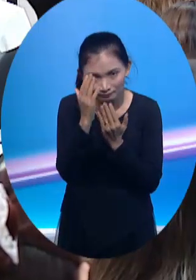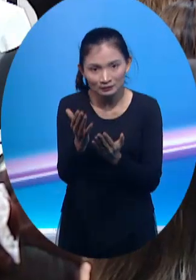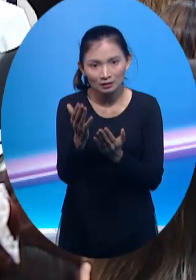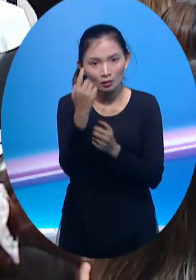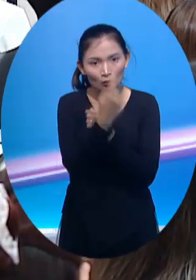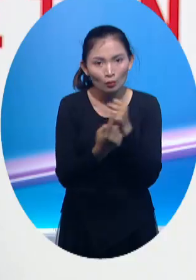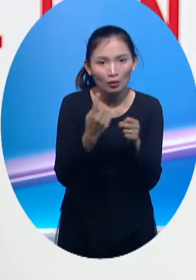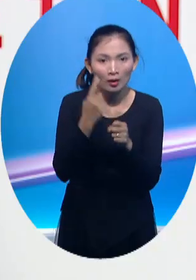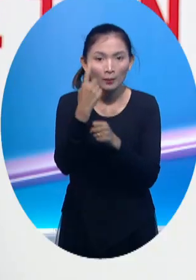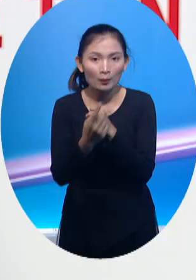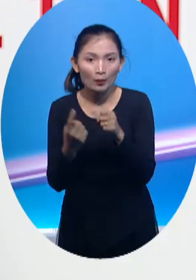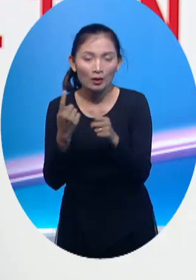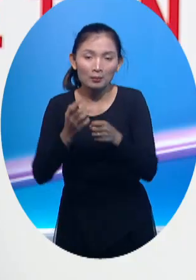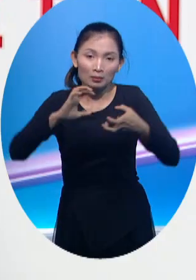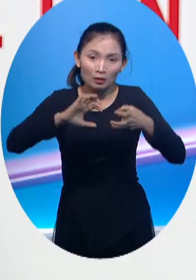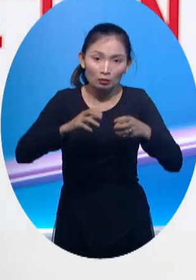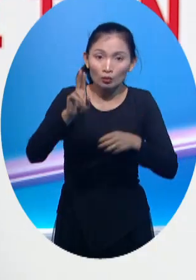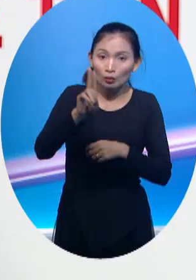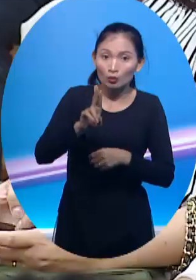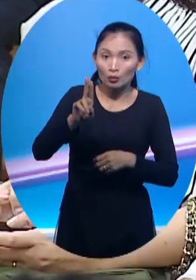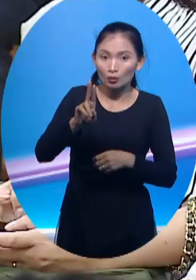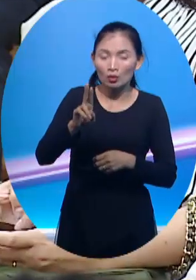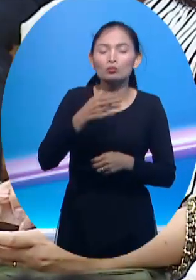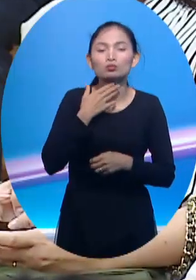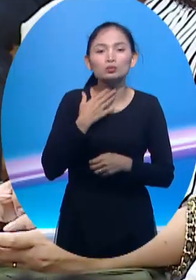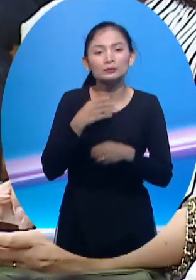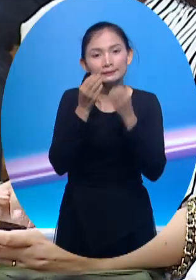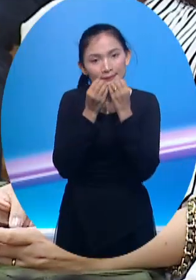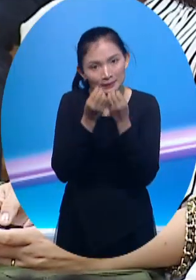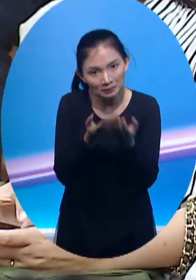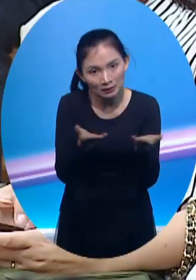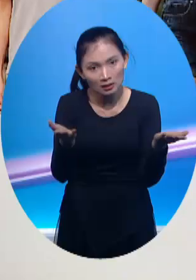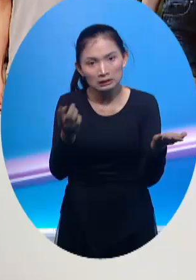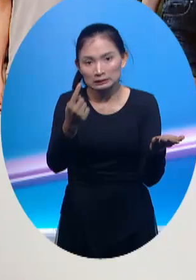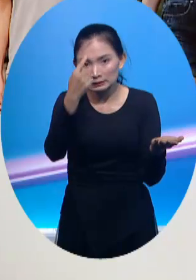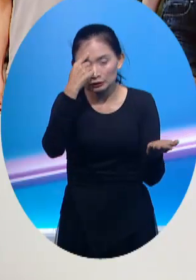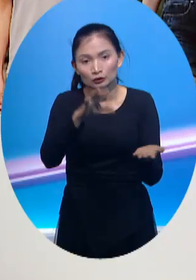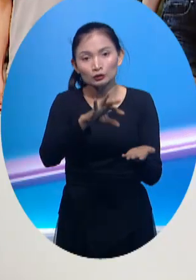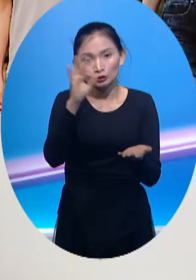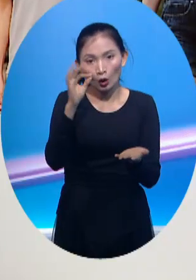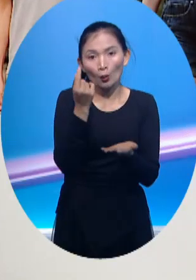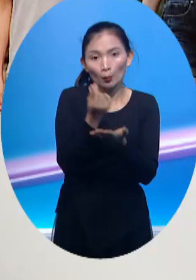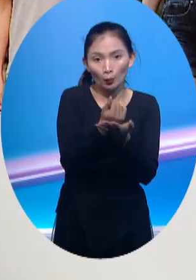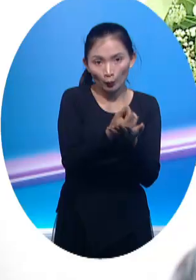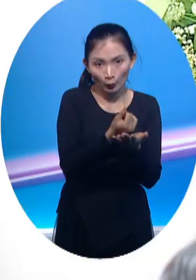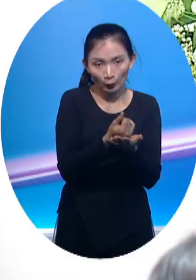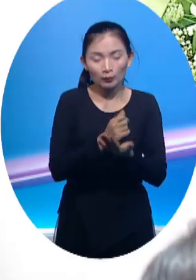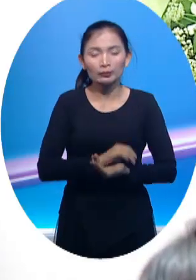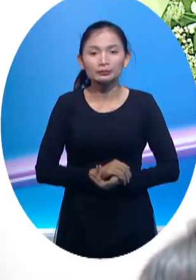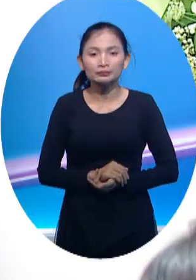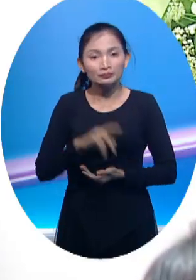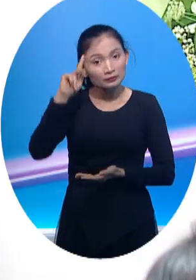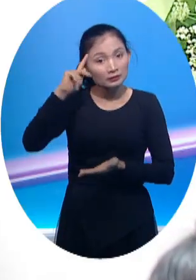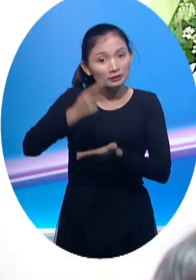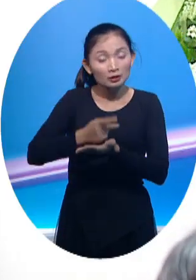Uniqlo tại Việt Nam, là cách để bày tỏ sự tri ân của mình đến những khách hàng luôn tin yêu, ủng hộ thương hiệu. Nhân kỷ niệm 40 năm, chương trình